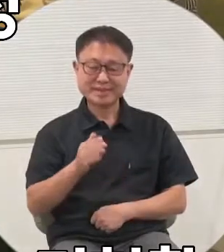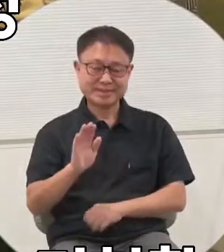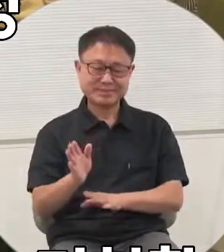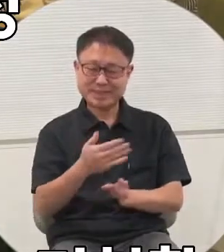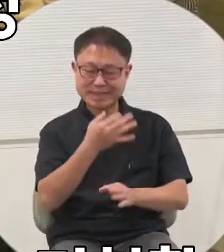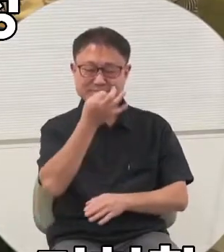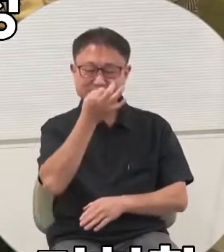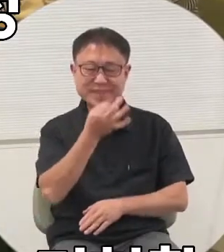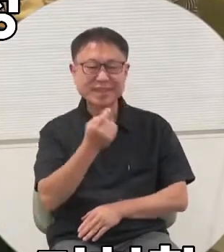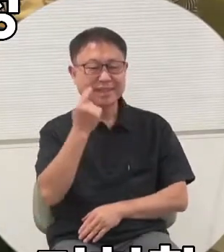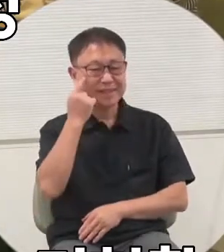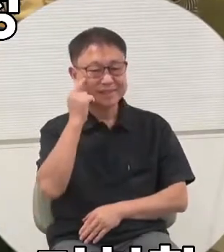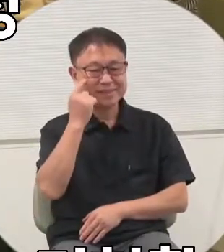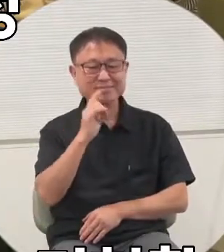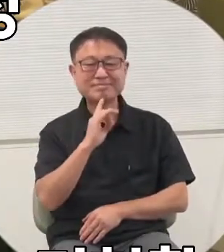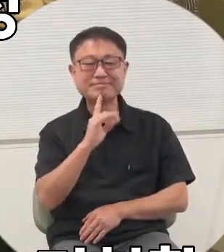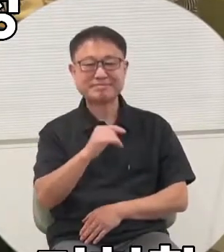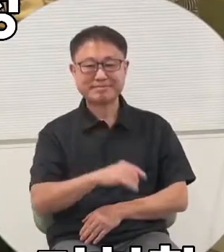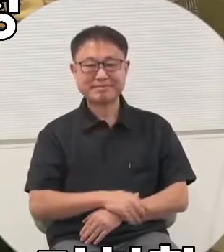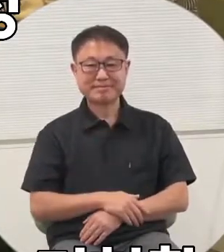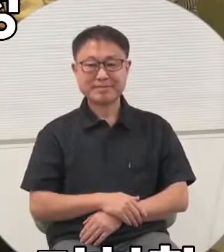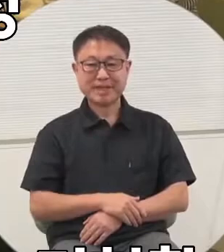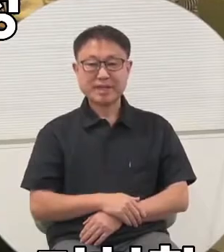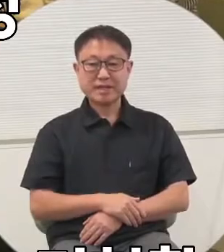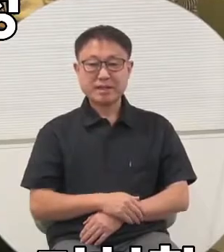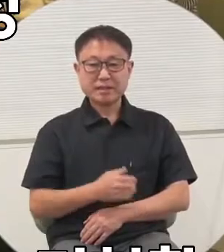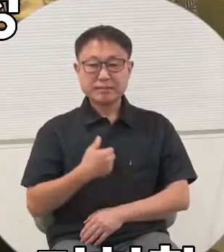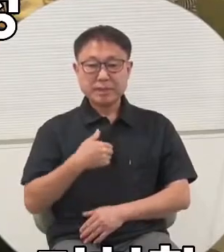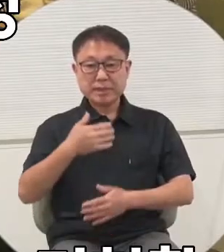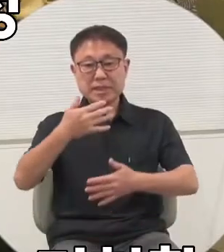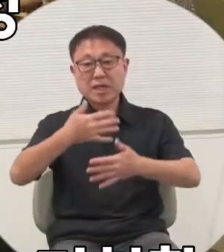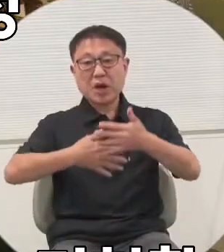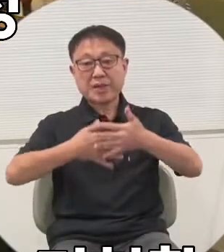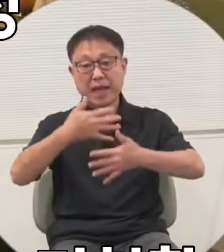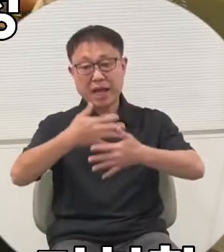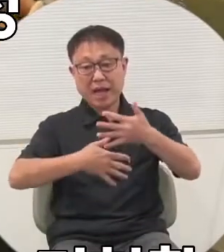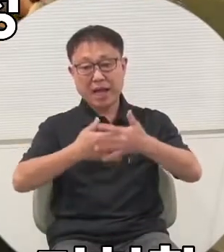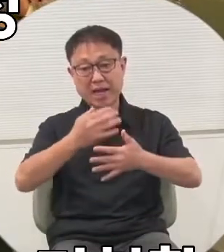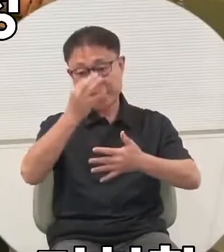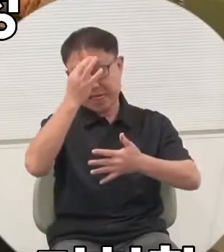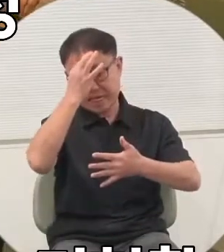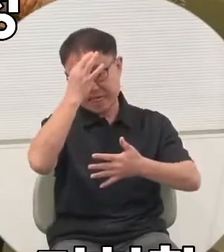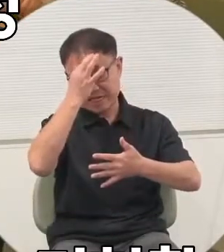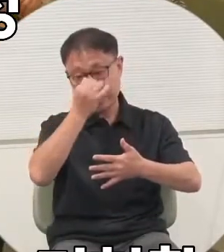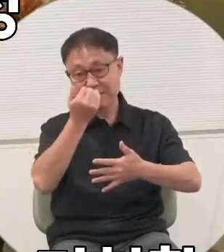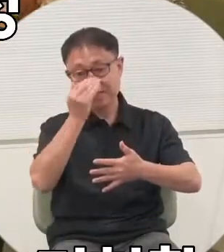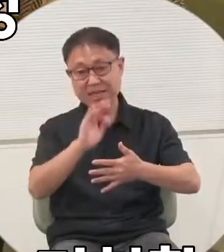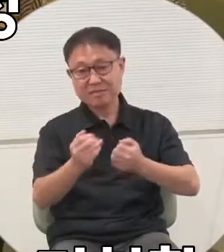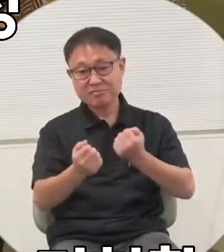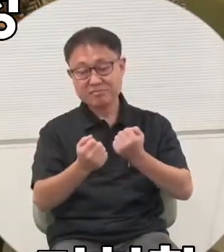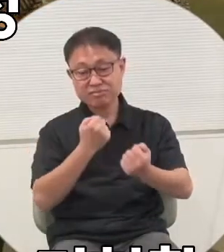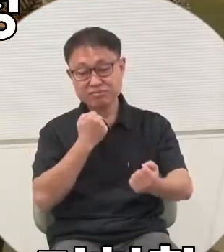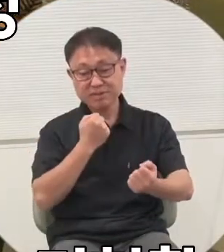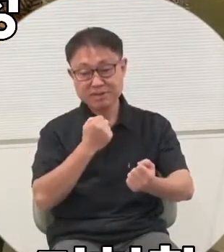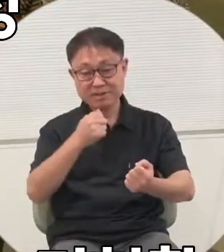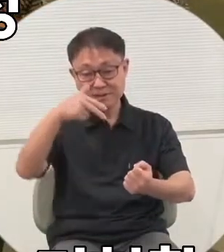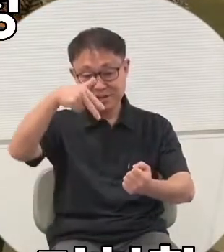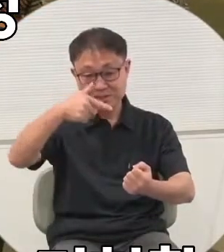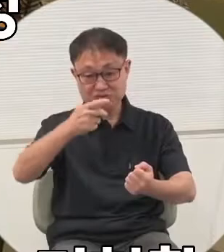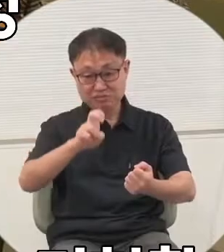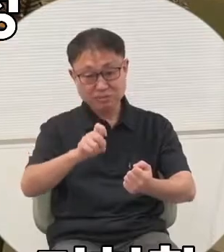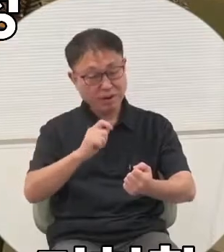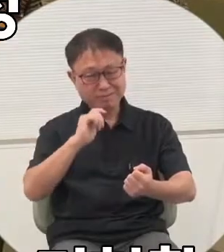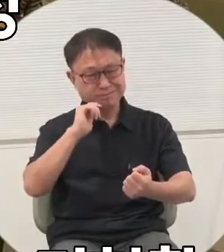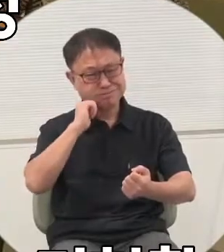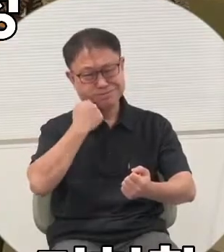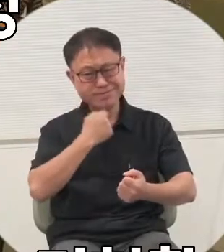많은 것 같아요. 아니 저는 저도 그래도 뭐 영상 좀 하고 그러는데 줌 회의가 너무 힘들더라고요.